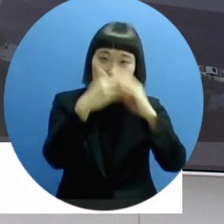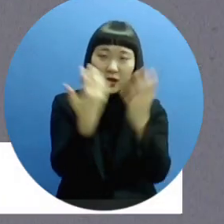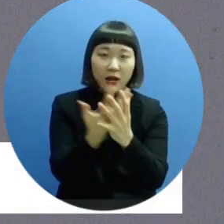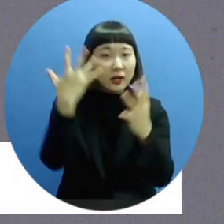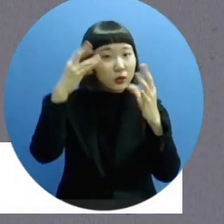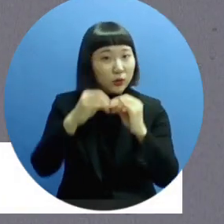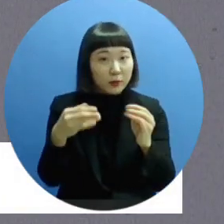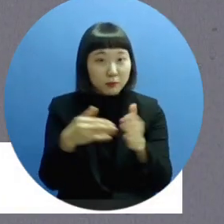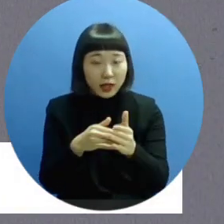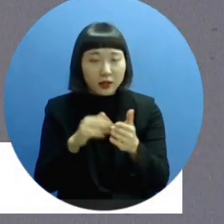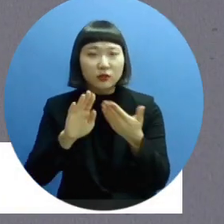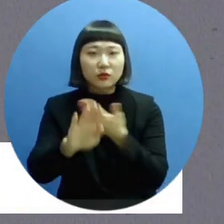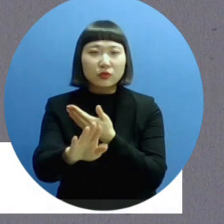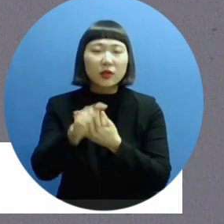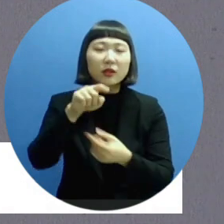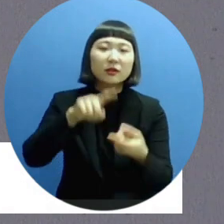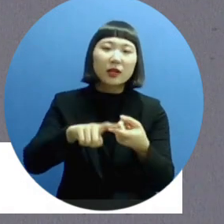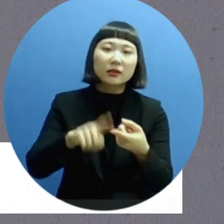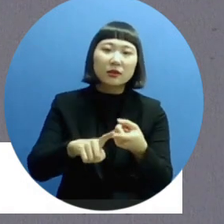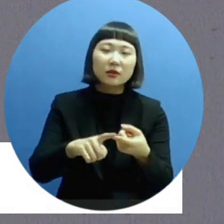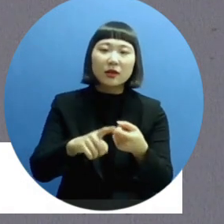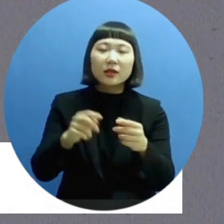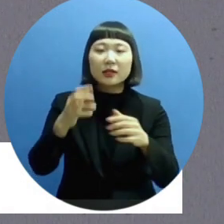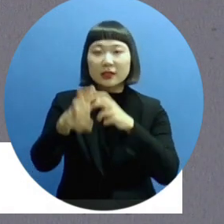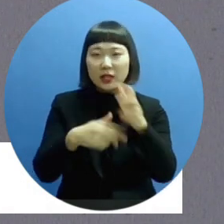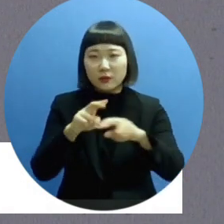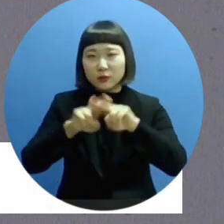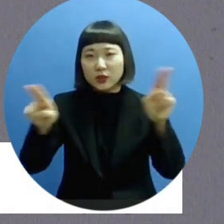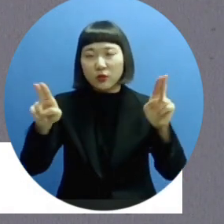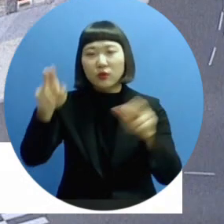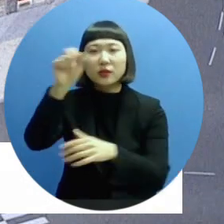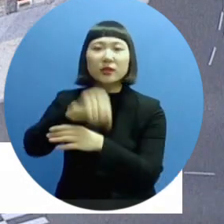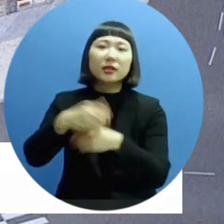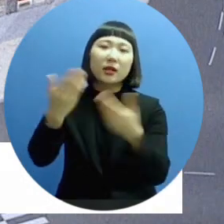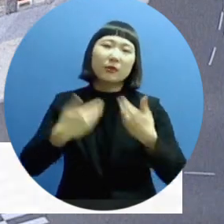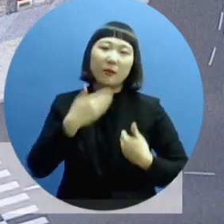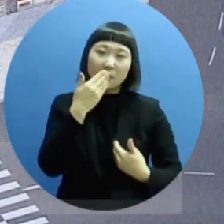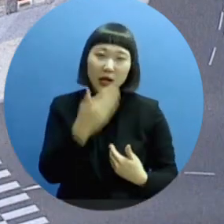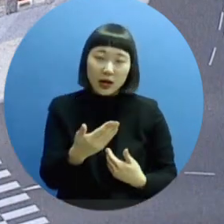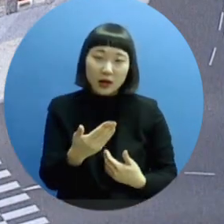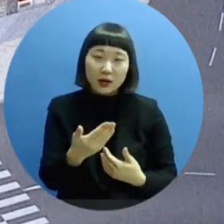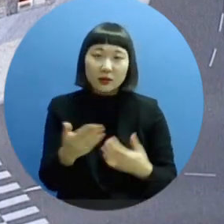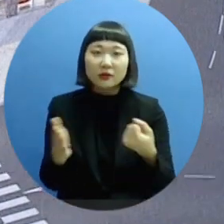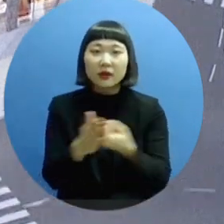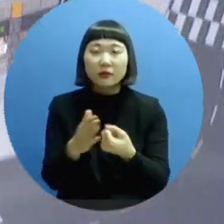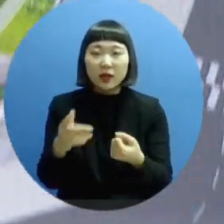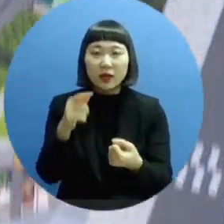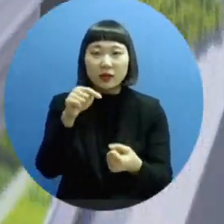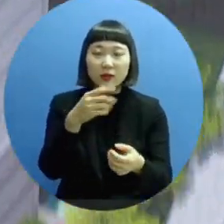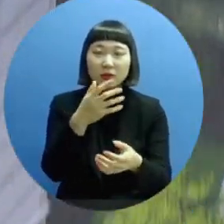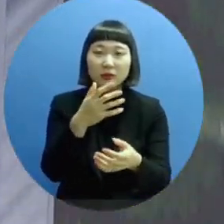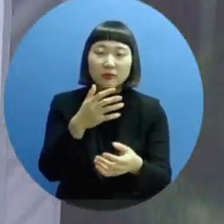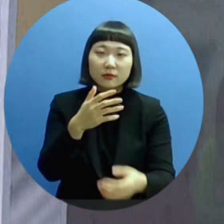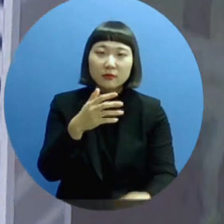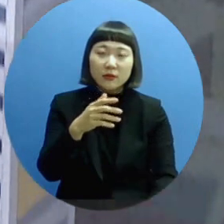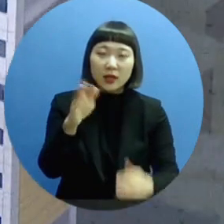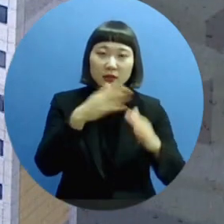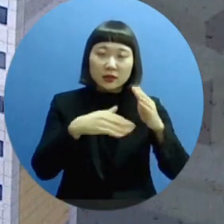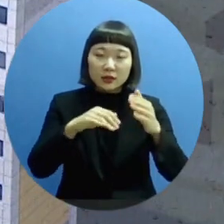사업 취소 승인을 요청할 수 있고 아파트 분양 사업이 취소되면 청약 당첨 사실도 삭제 요청할 수